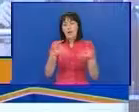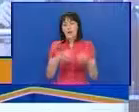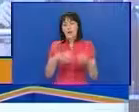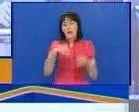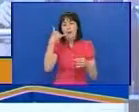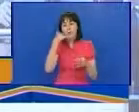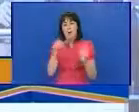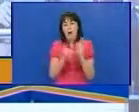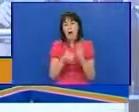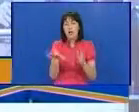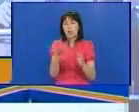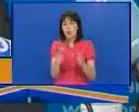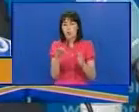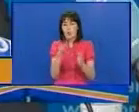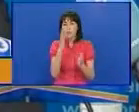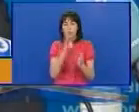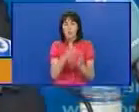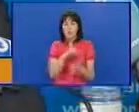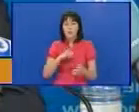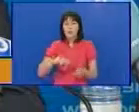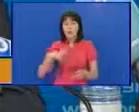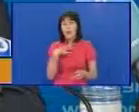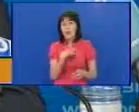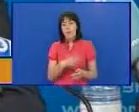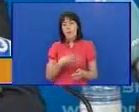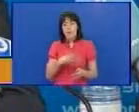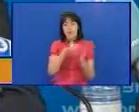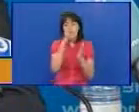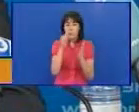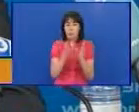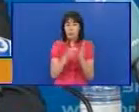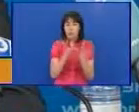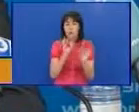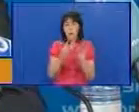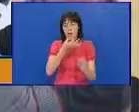облыс қосылды. Олар да өздерін толғандырған сауалдарын қойып, тұшымды